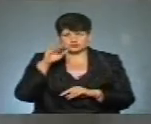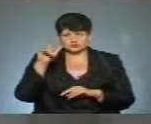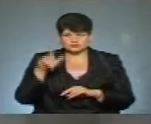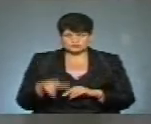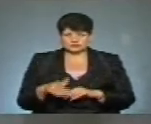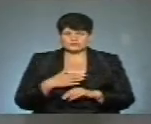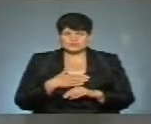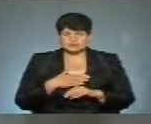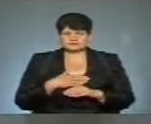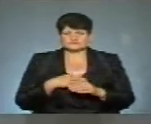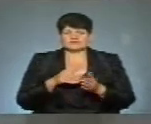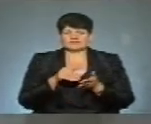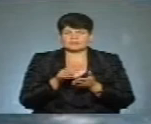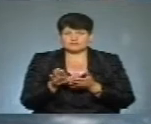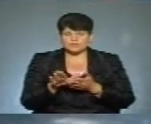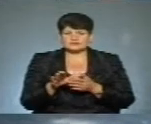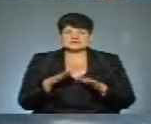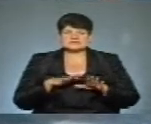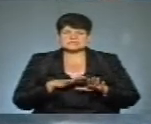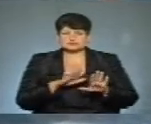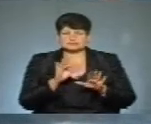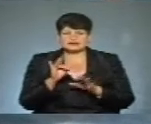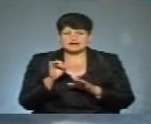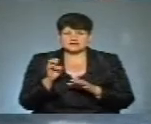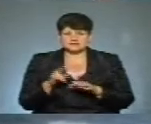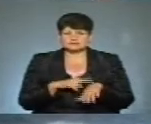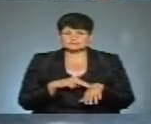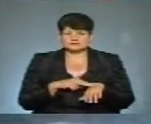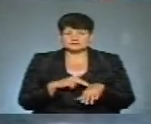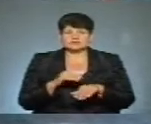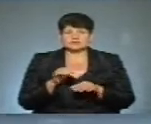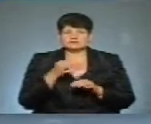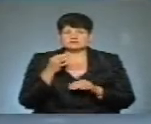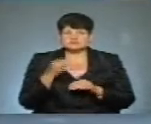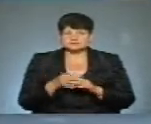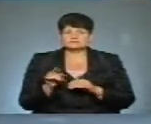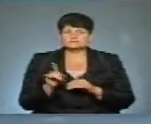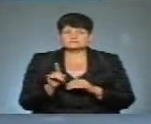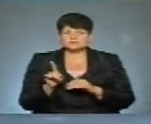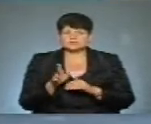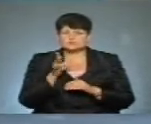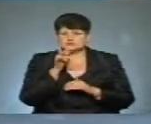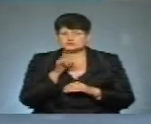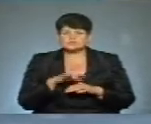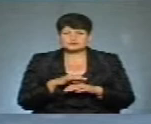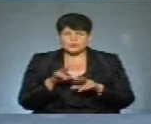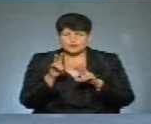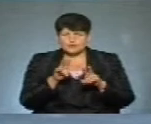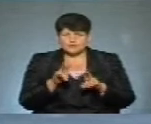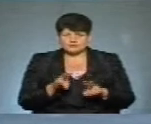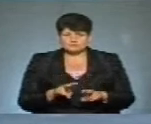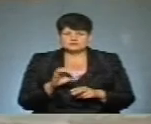кореспондентам правоохоронці відмовилися. Заступник речника Нацполіції області Андрій Василик повідомив, що під час проведення огляду